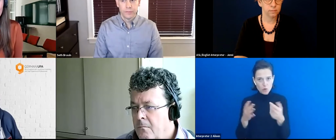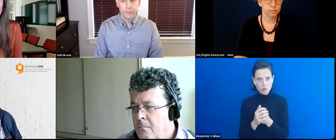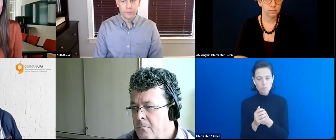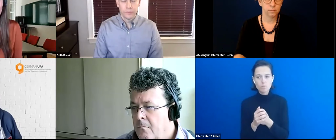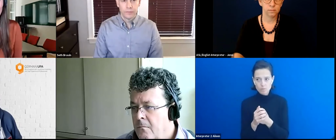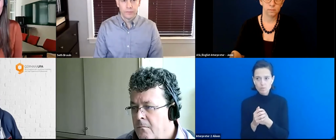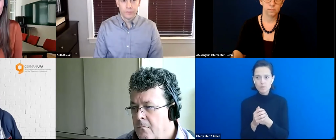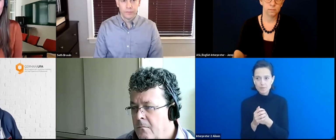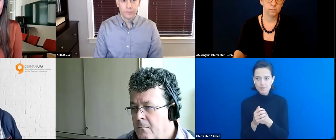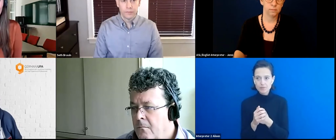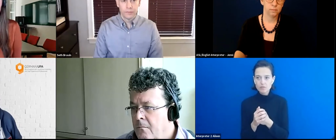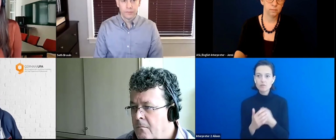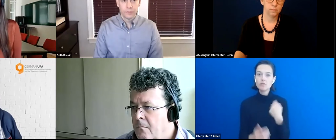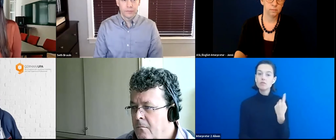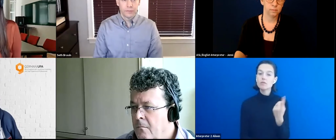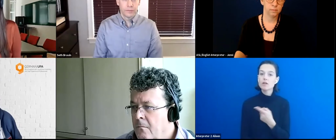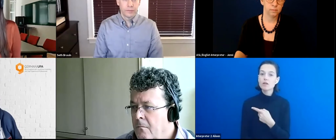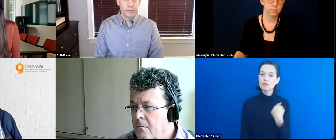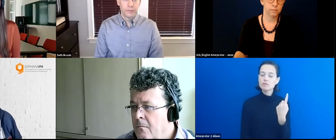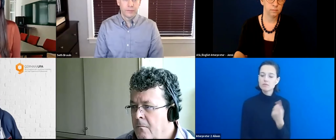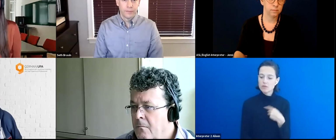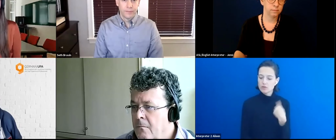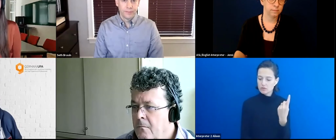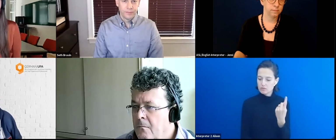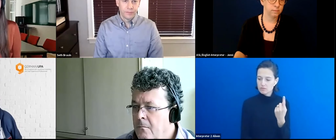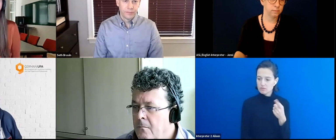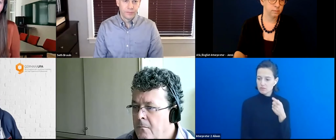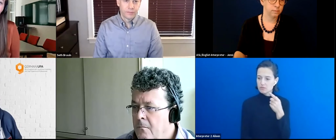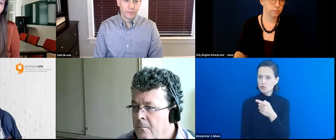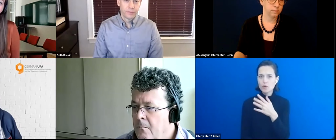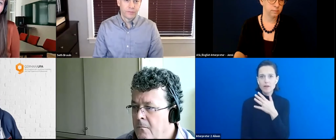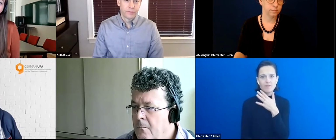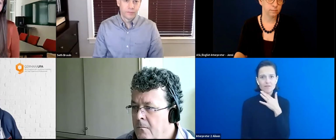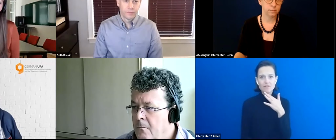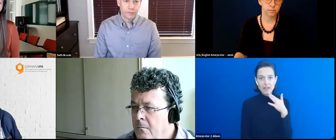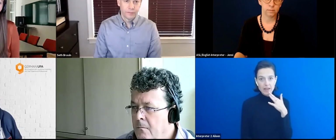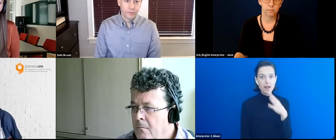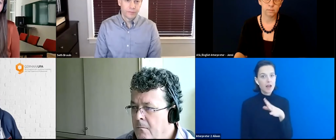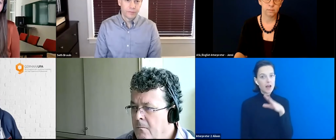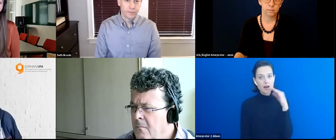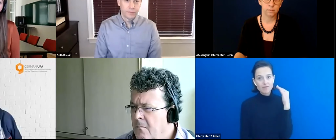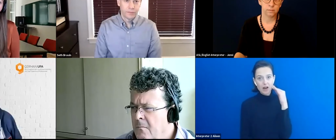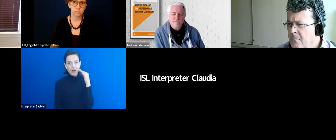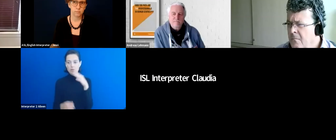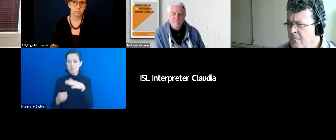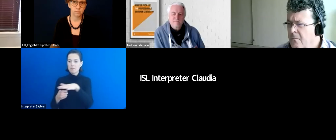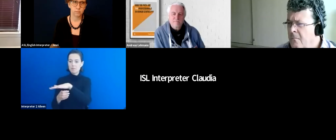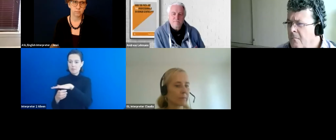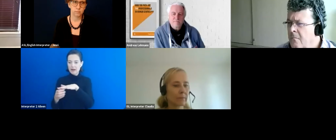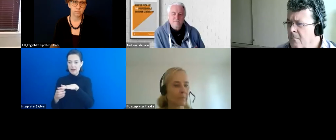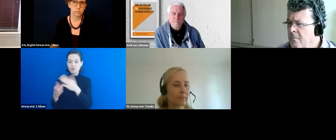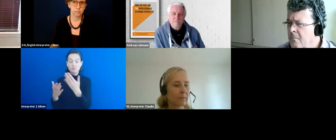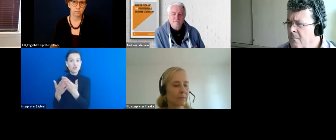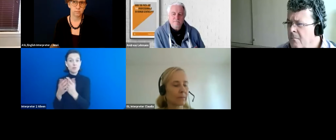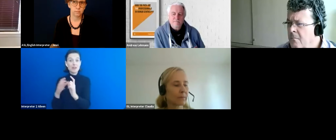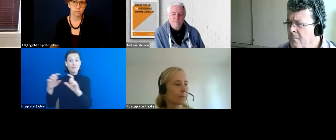ich habe eine, also du hast viel Erfahrung in dem Bereich jetzt in großen